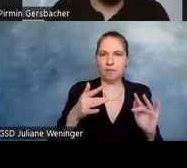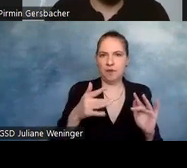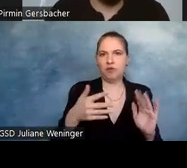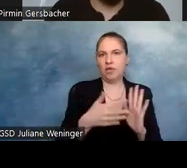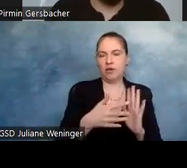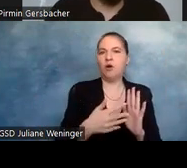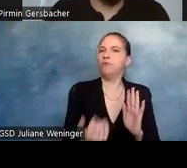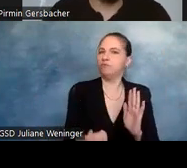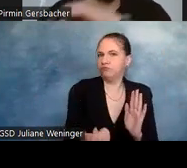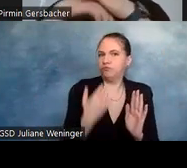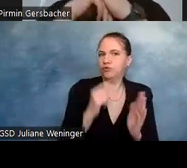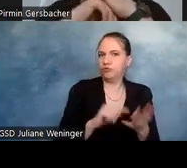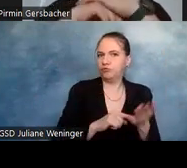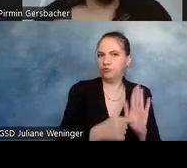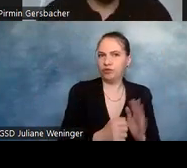Teilen vorstellen.